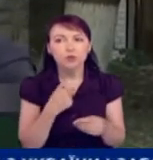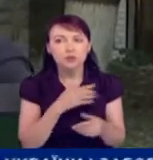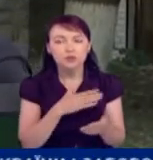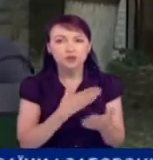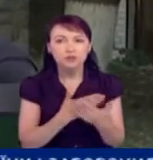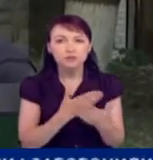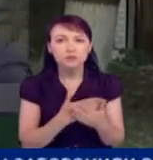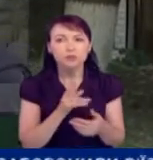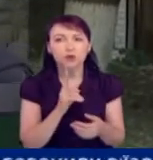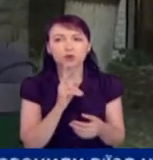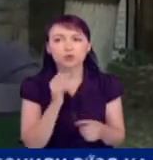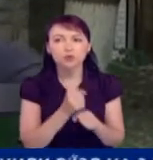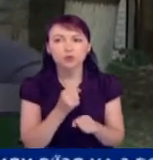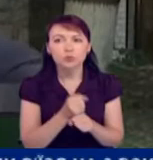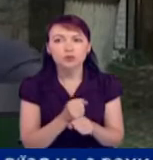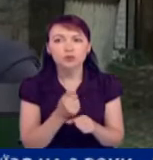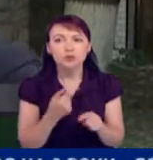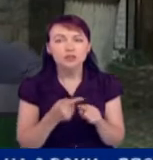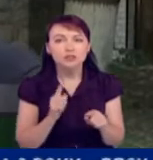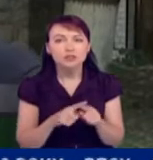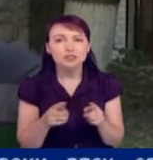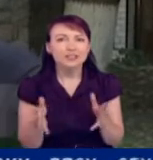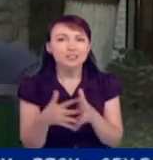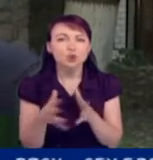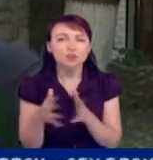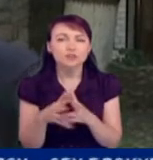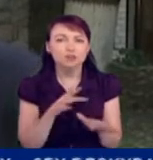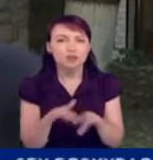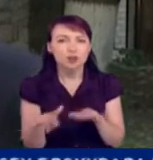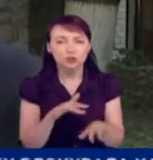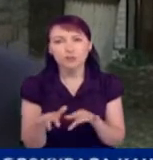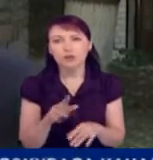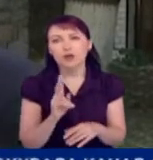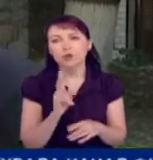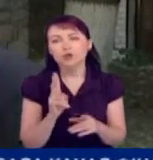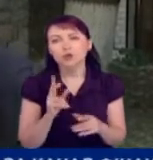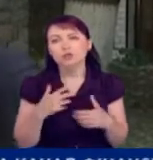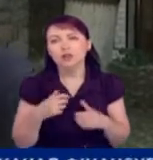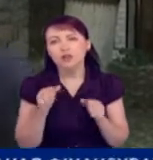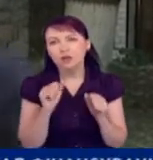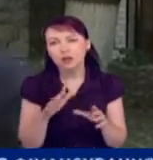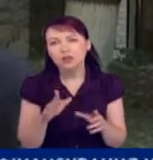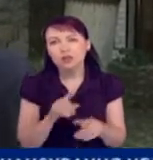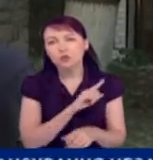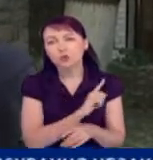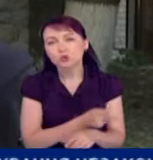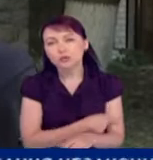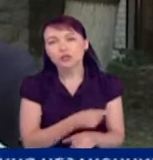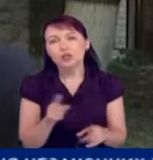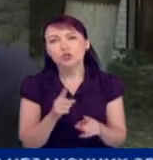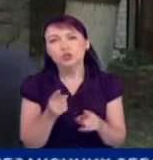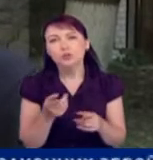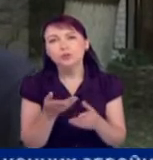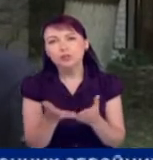тим, хто робить ці інклюзивні заходи, хто докладає певних додаткових зусиль, щоб